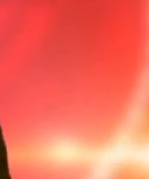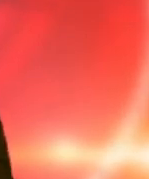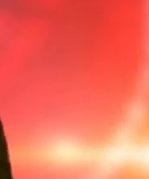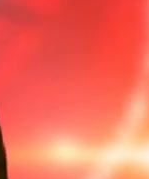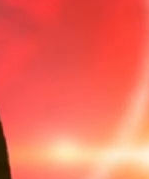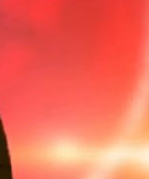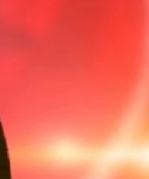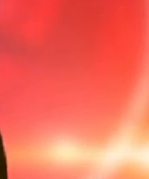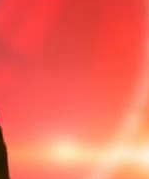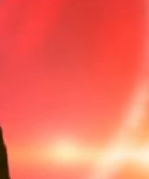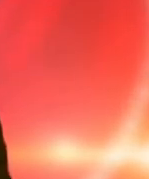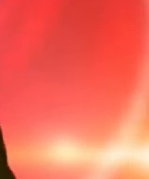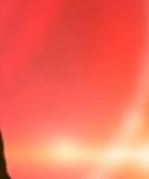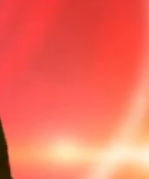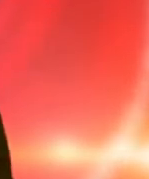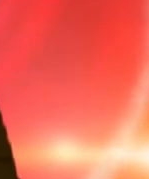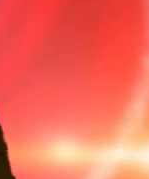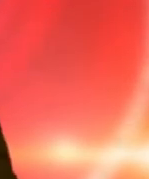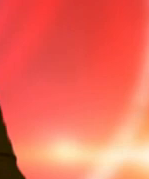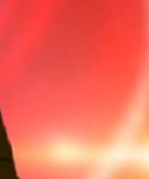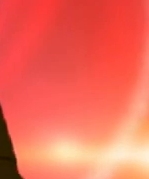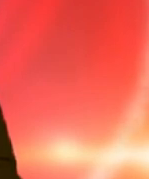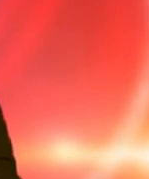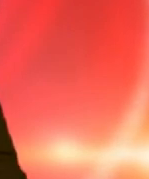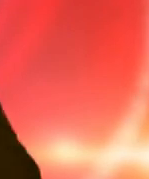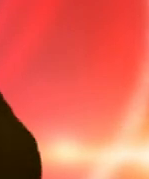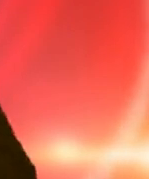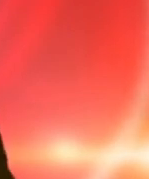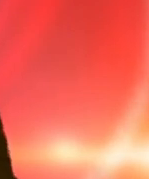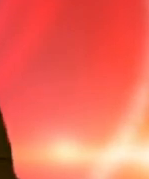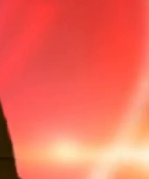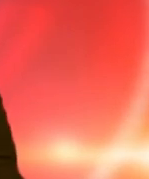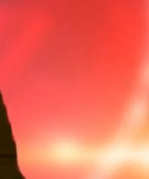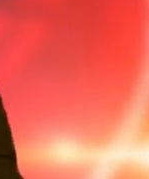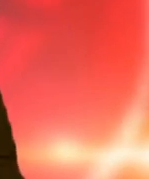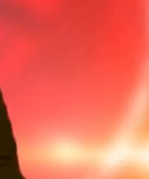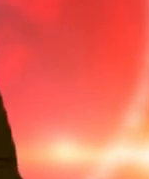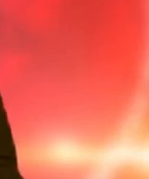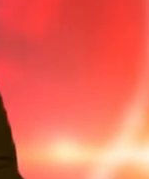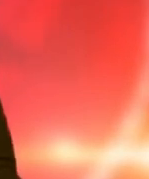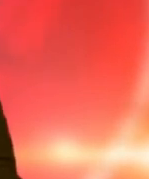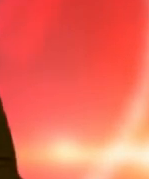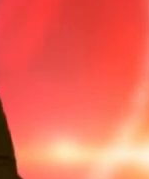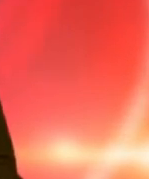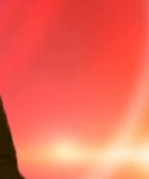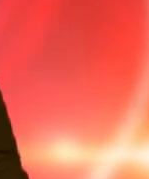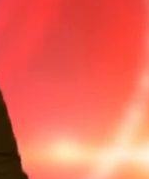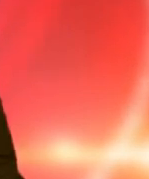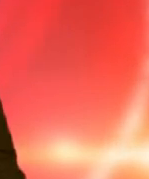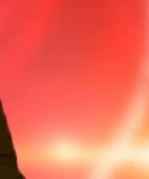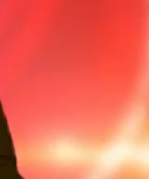anului. În cadrul activității au fost instalate și detectoare de fum la persoanele singuratice și cele cu dizabilități.